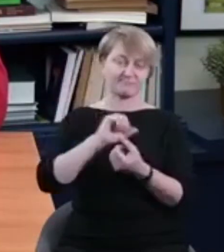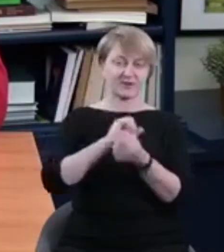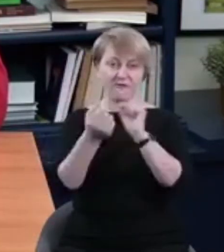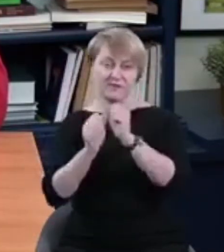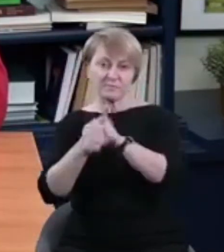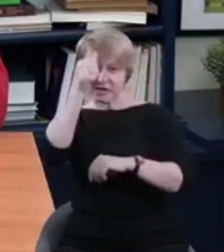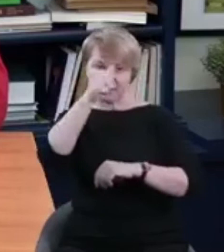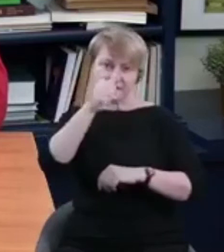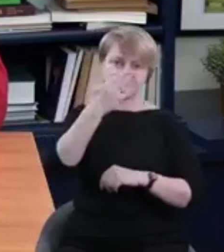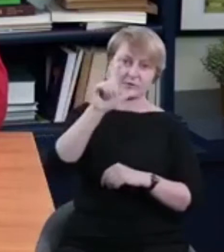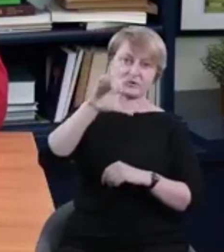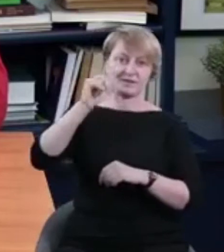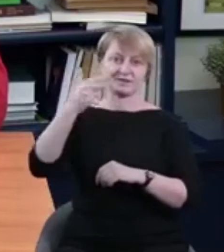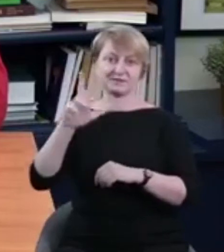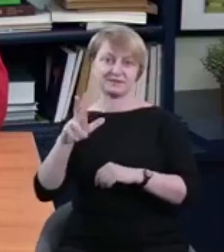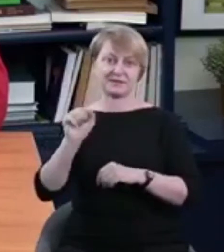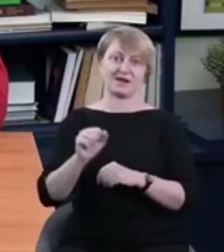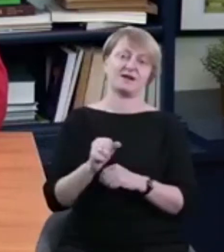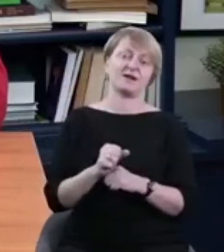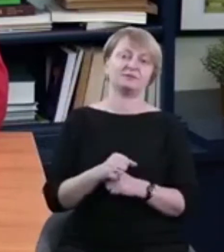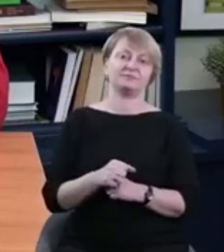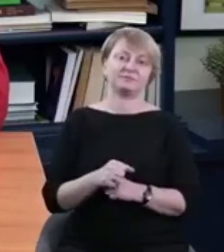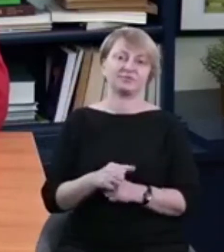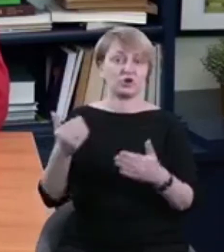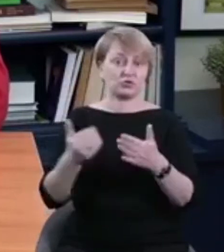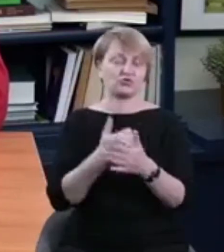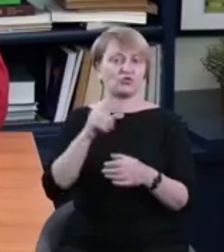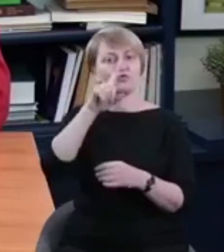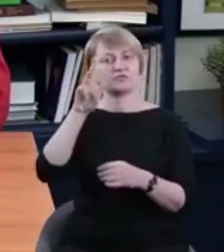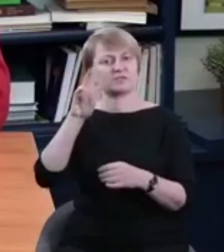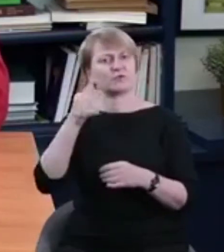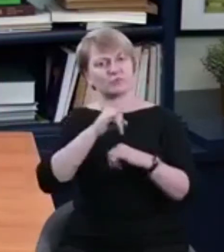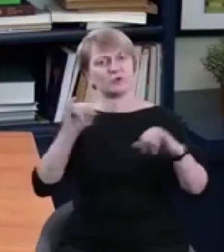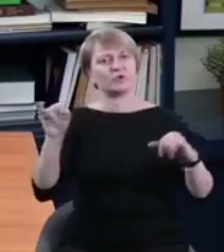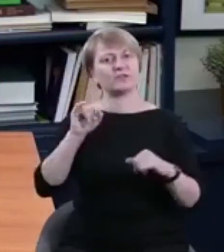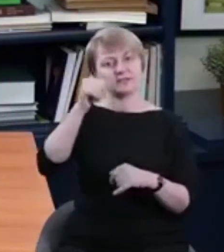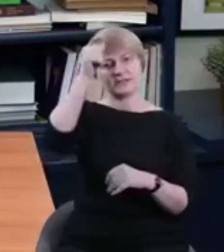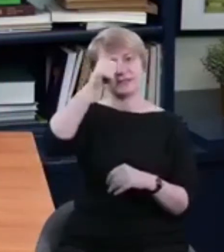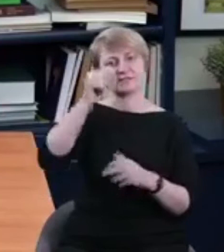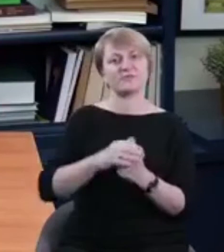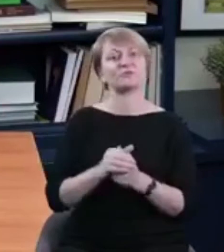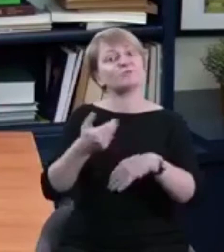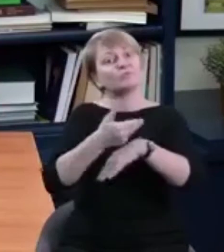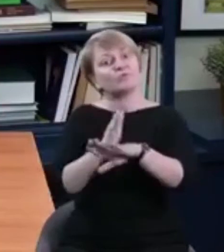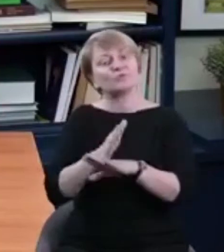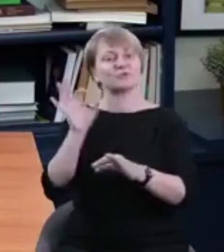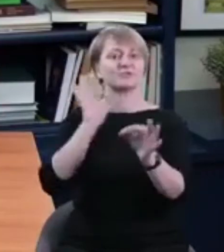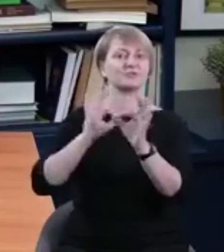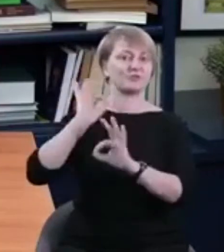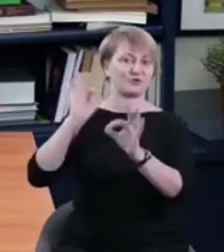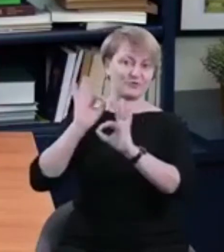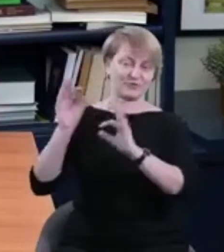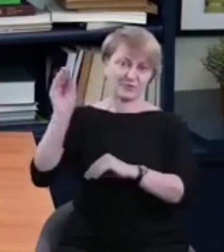jako jako maleńka zaraz obok to nowy nowy zespół i co ważne chciałem się też pochwalić podzielić z wami tą informacją który jest też